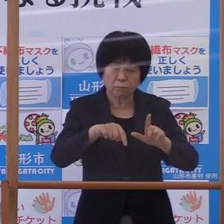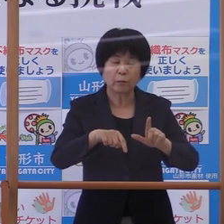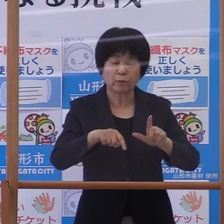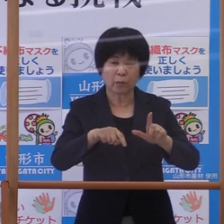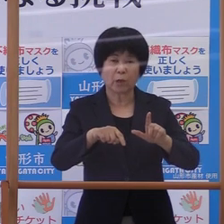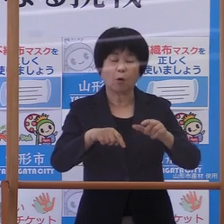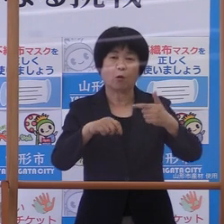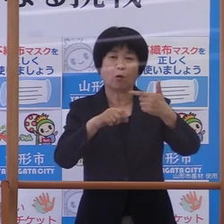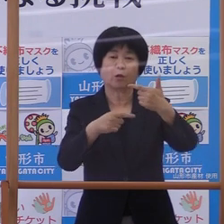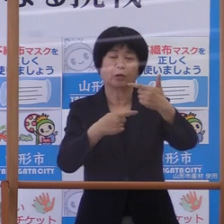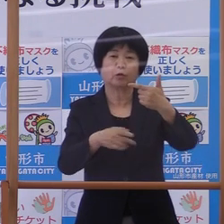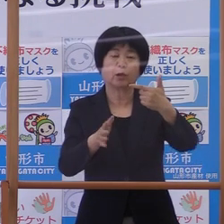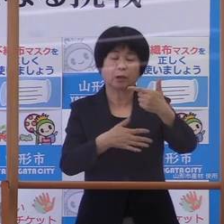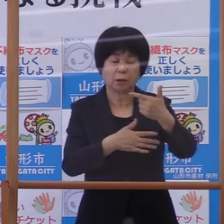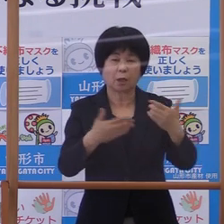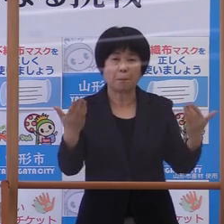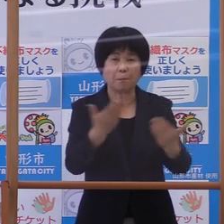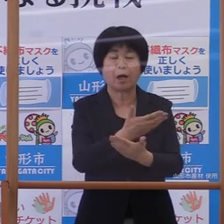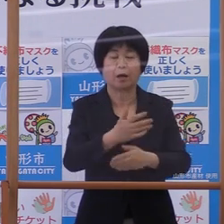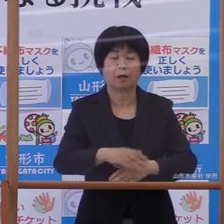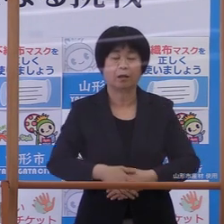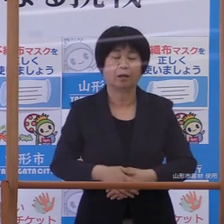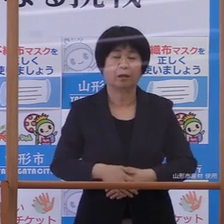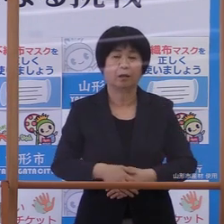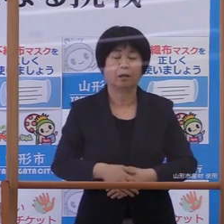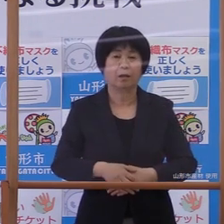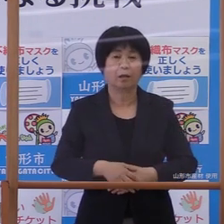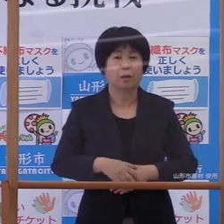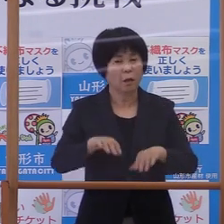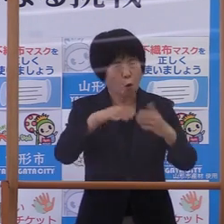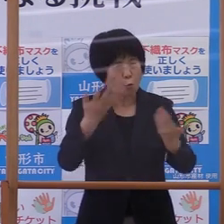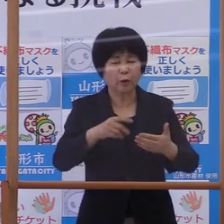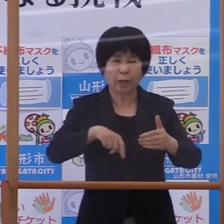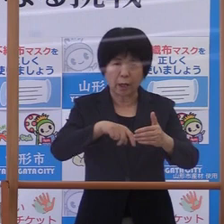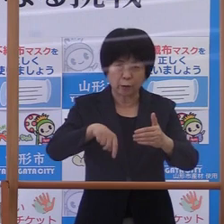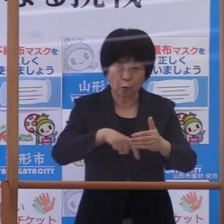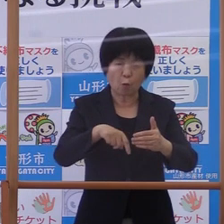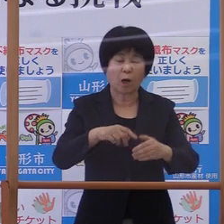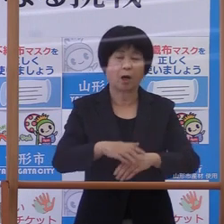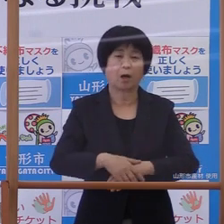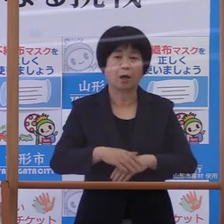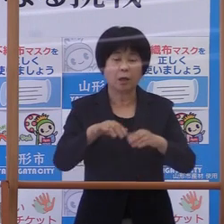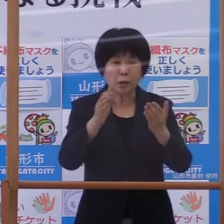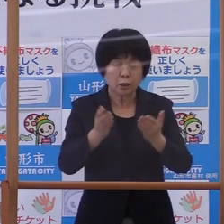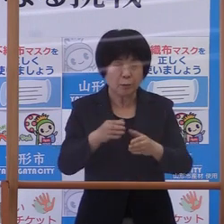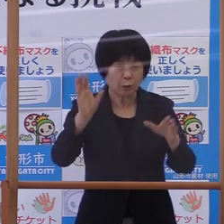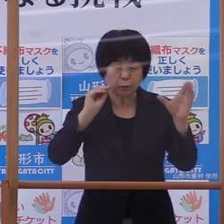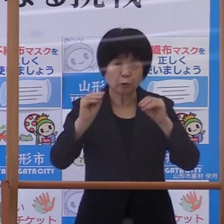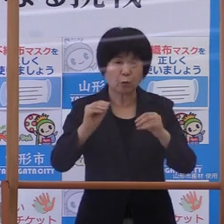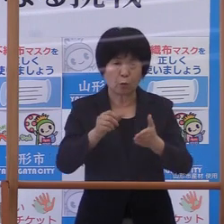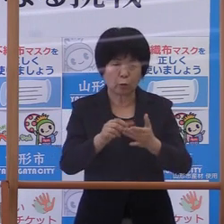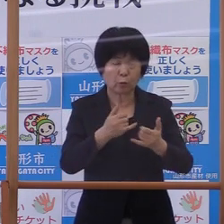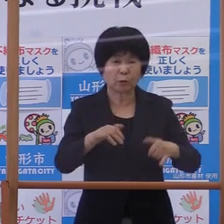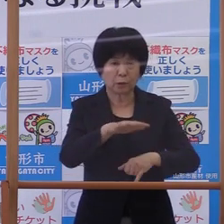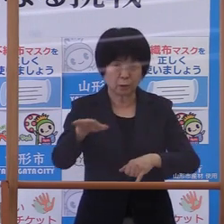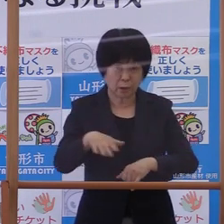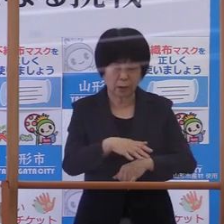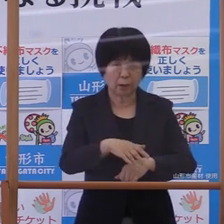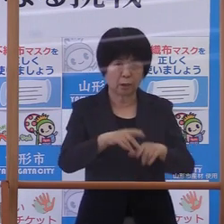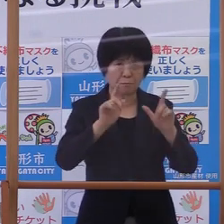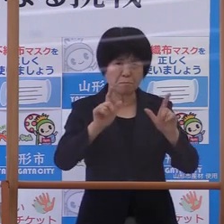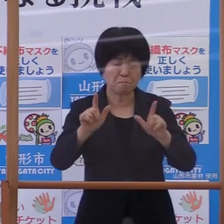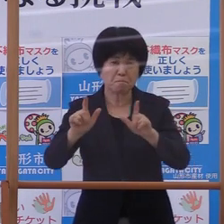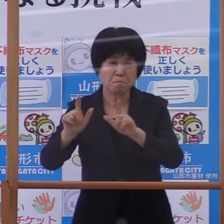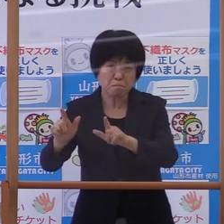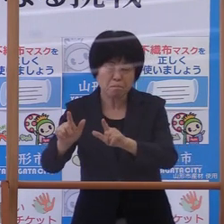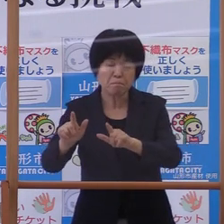6月1日からリニューアルいたします。主なリニューアル内容としましては、すべての情報を登録者全員に配信